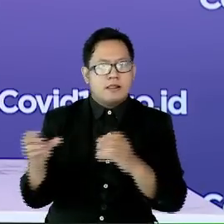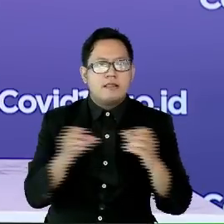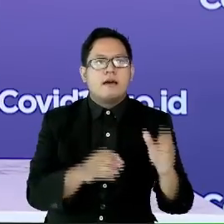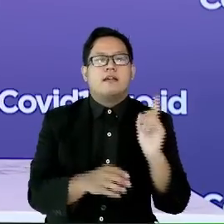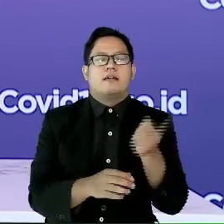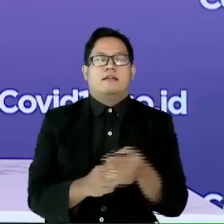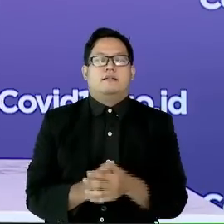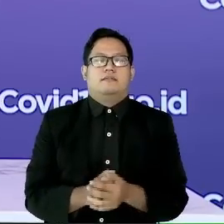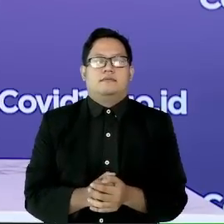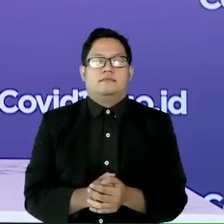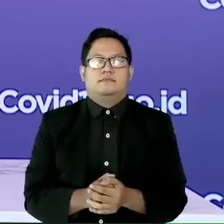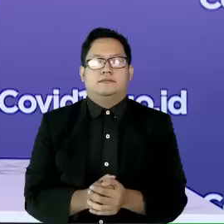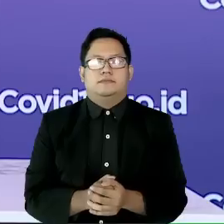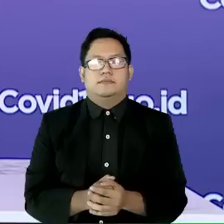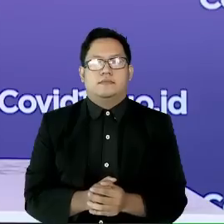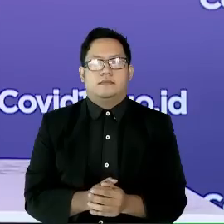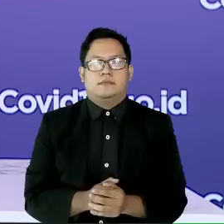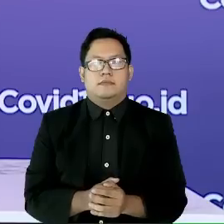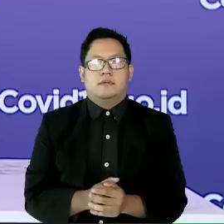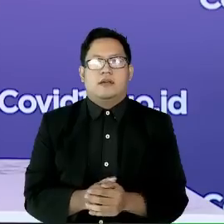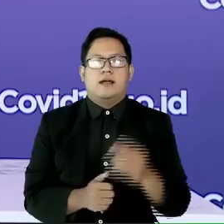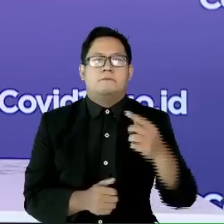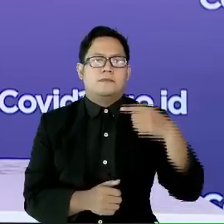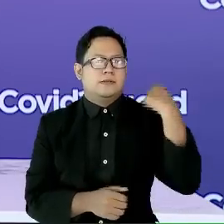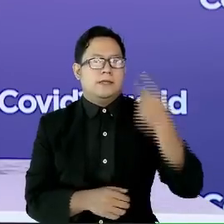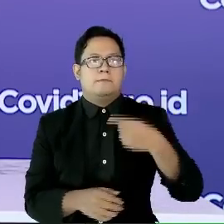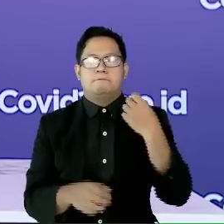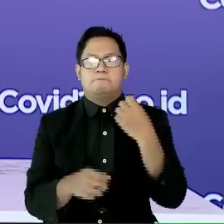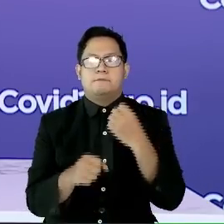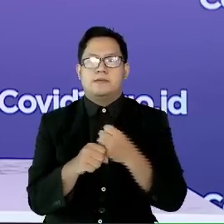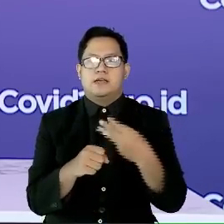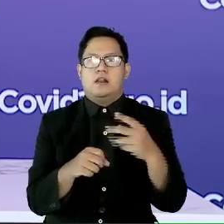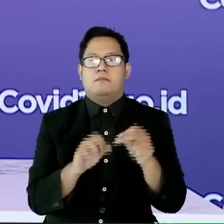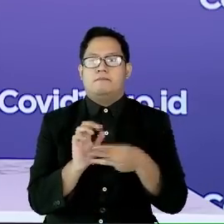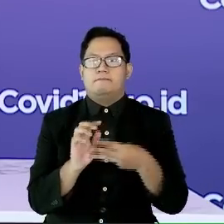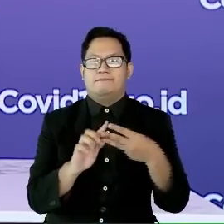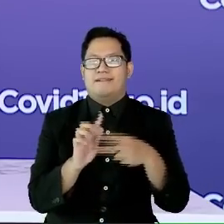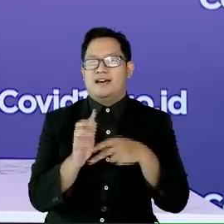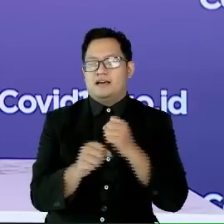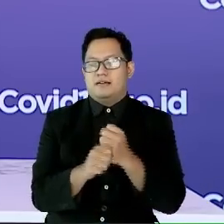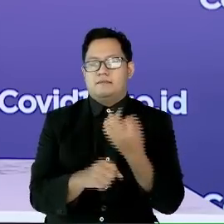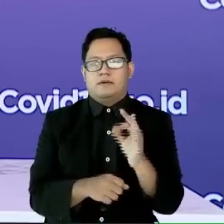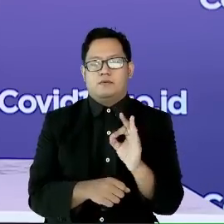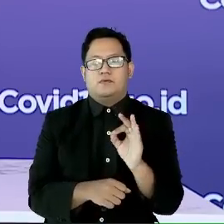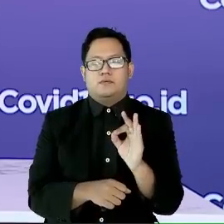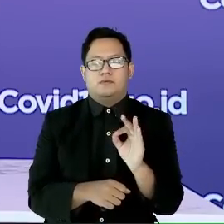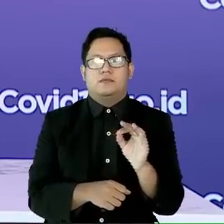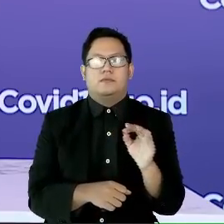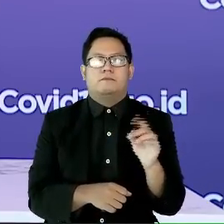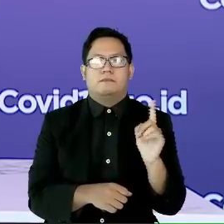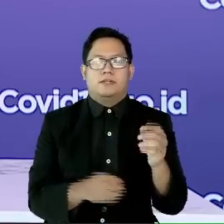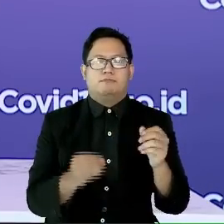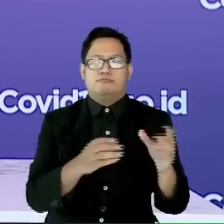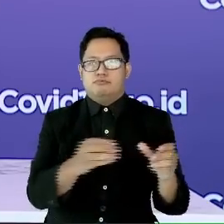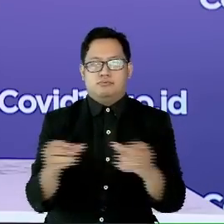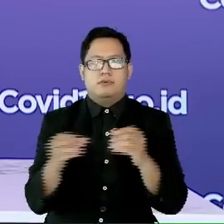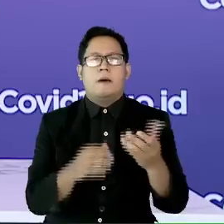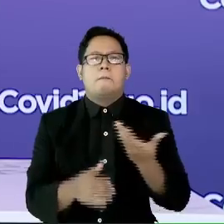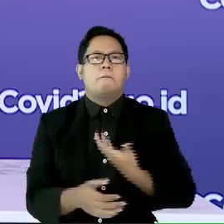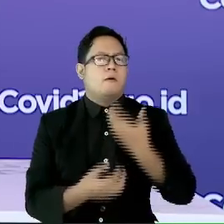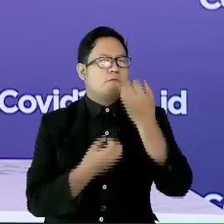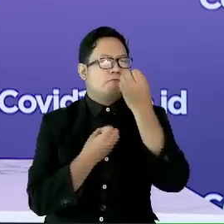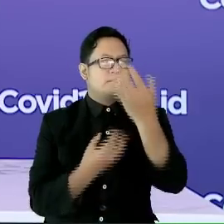sebelumnya. Dan setiap kali ada gelombang baru. Saya akan menyampaikan perkembangan COVID-19